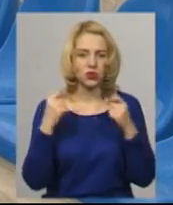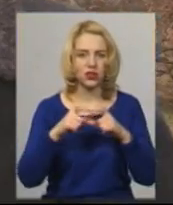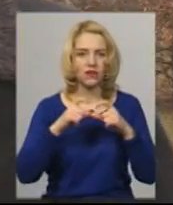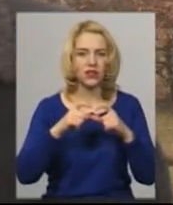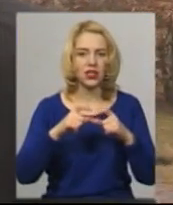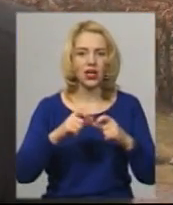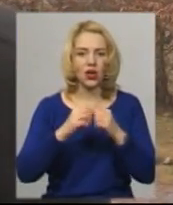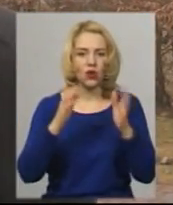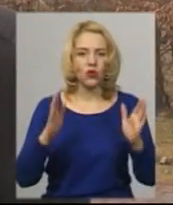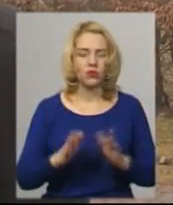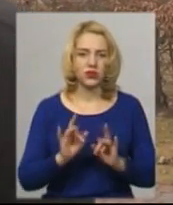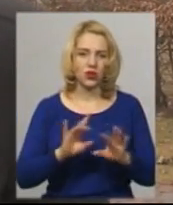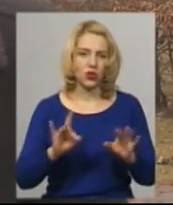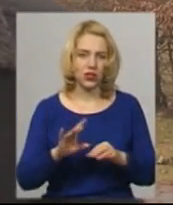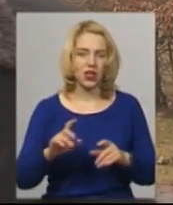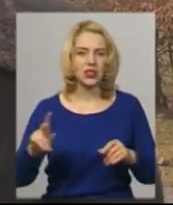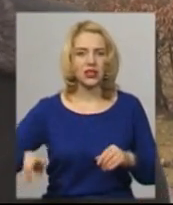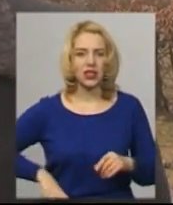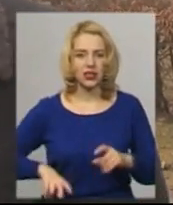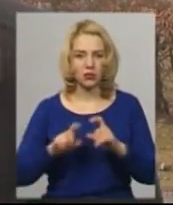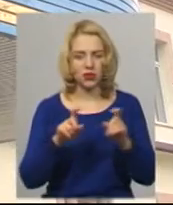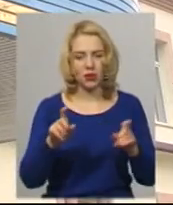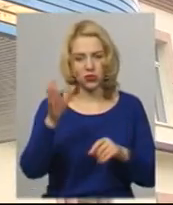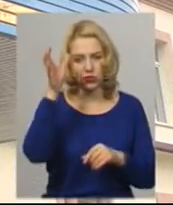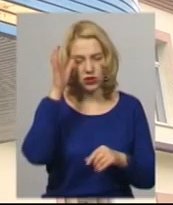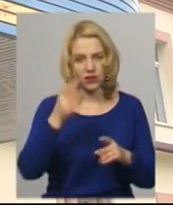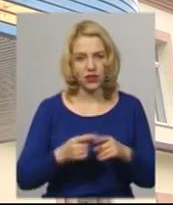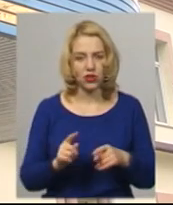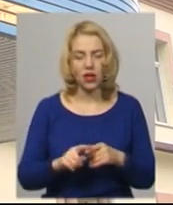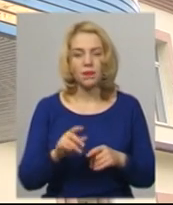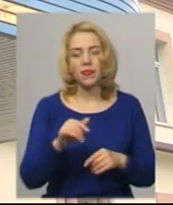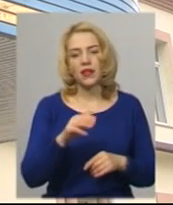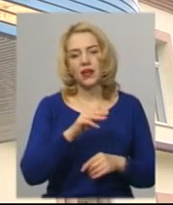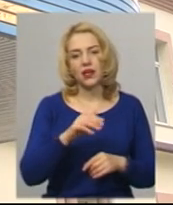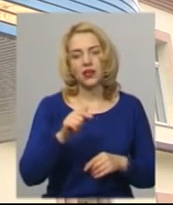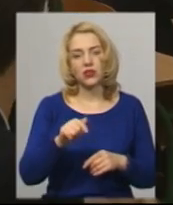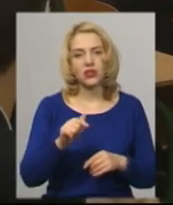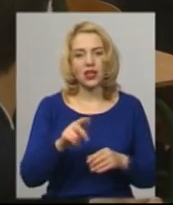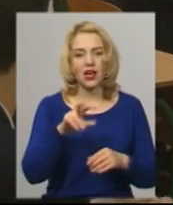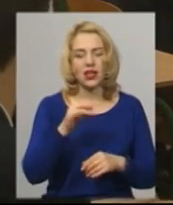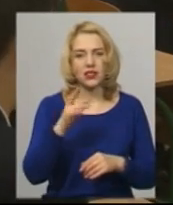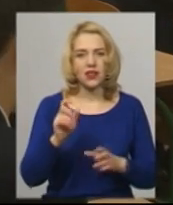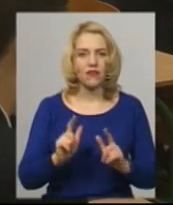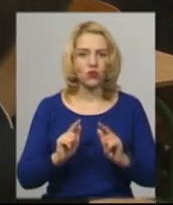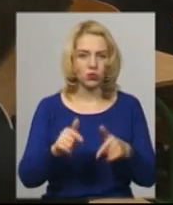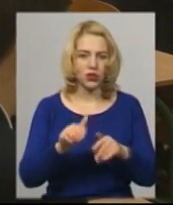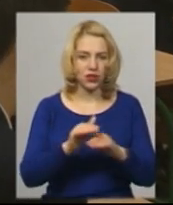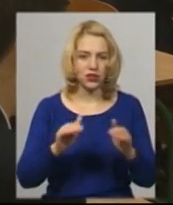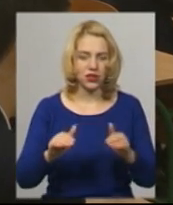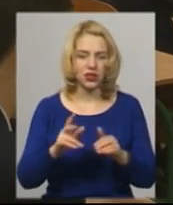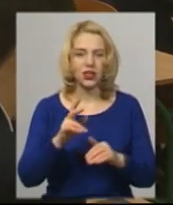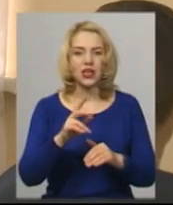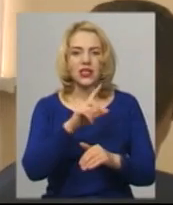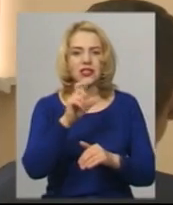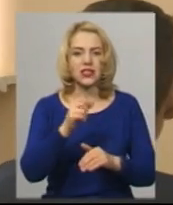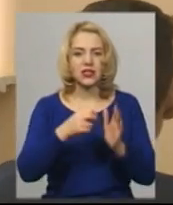науки облдержадміністрації Олег Фасоля. Та додає, Славутський ліцей – навчальний заклад, куди вступають діти з 17 районів за конкурсом. Надати їм гарні